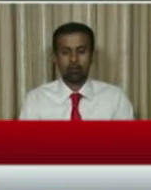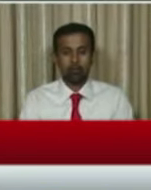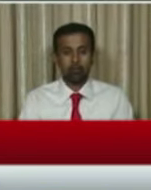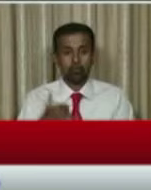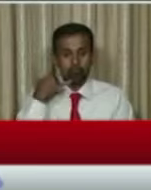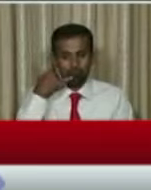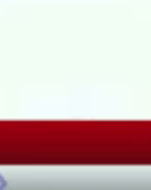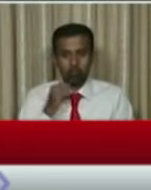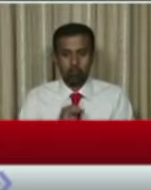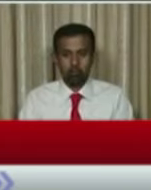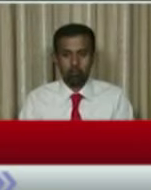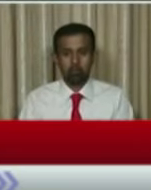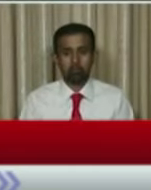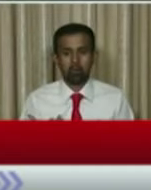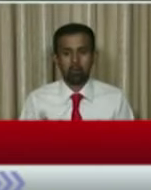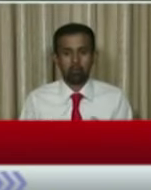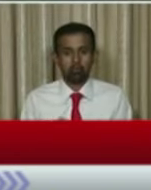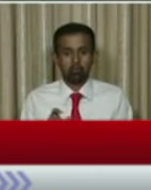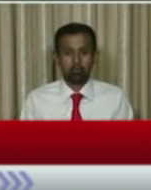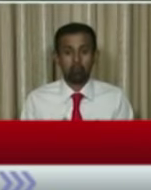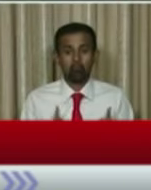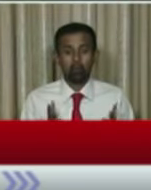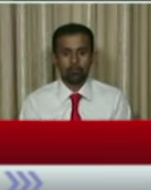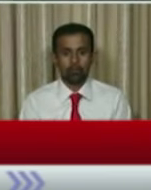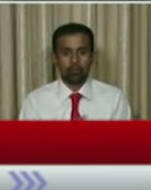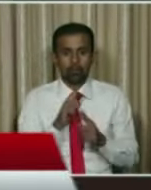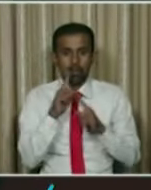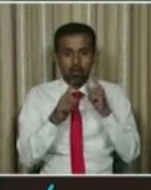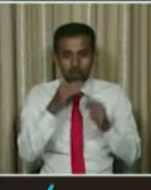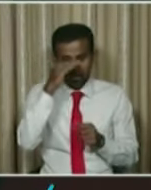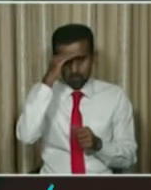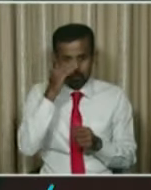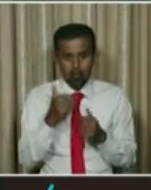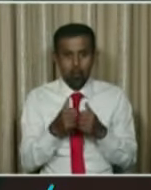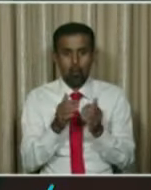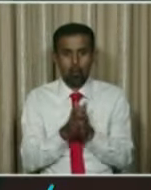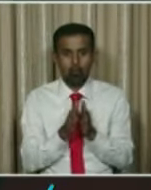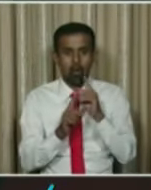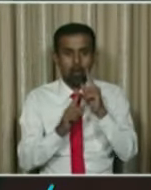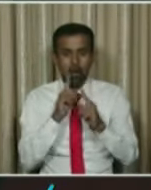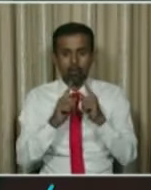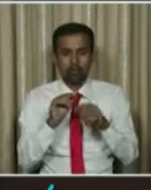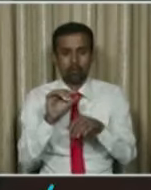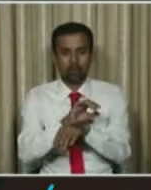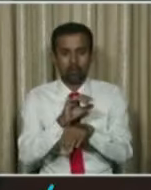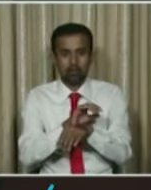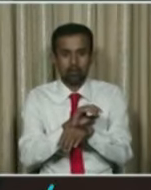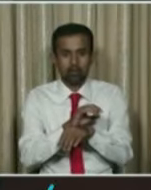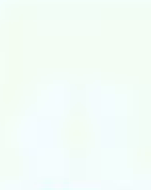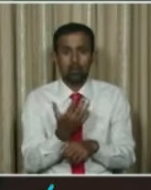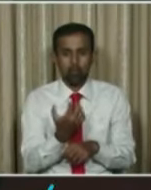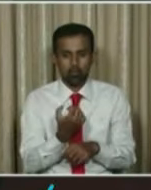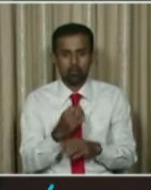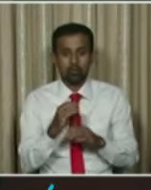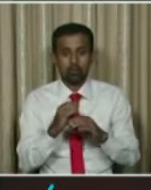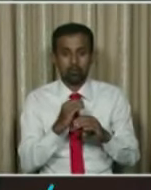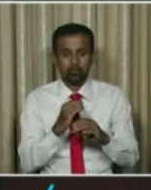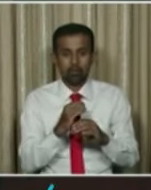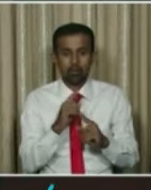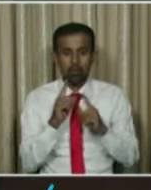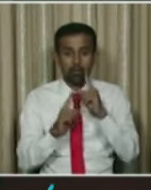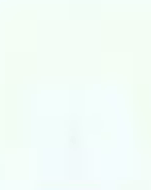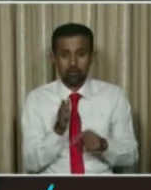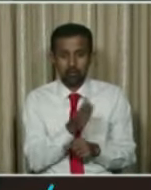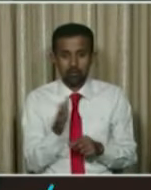ෆෝන් එක අතේ නැති විශාල පිරිසක් ඉන්නවා දුෂ්කර ගම්මානවල. ඒ තුනේ අපි හැම එක්කෙනාම කතා කරනවා ඩිජිටල් ට්‍රාන්ස්ෆෝමේෂන් වෙන්න ඕන කියලා. ඒ නිසා එහෙම කතා